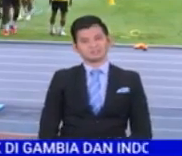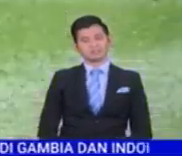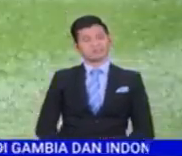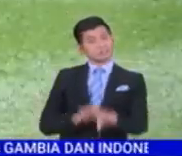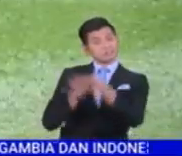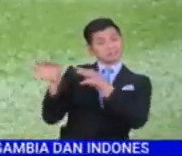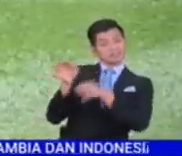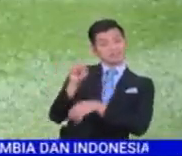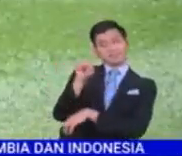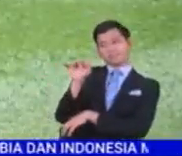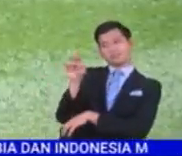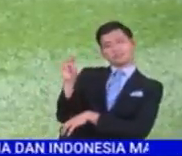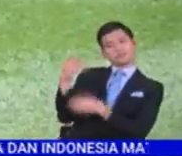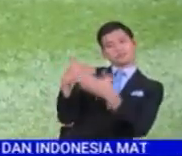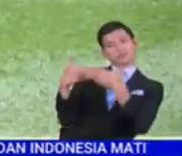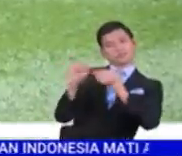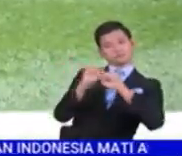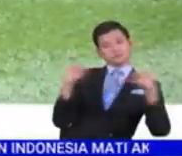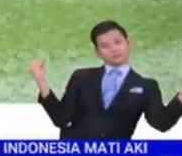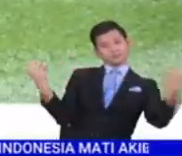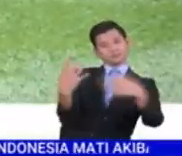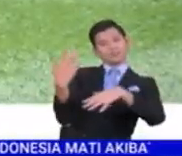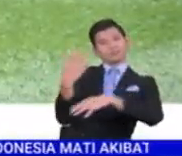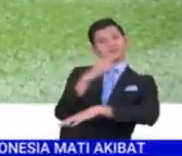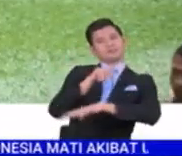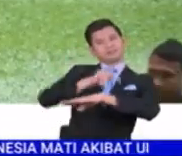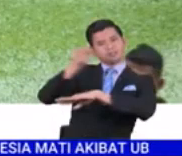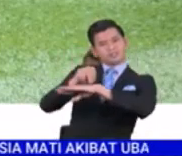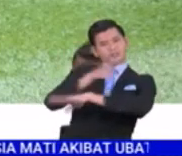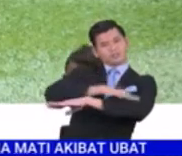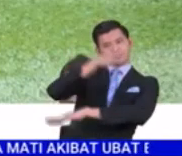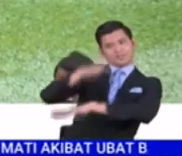jelas Nur Azman sebelum ini stadium nasional